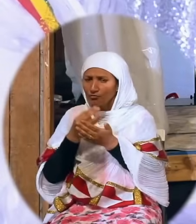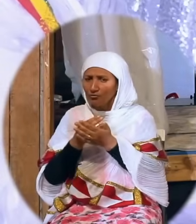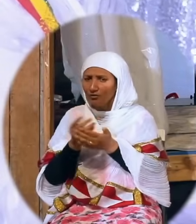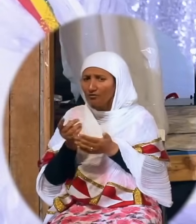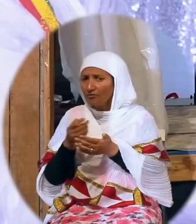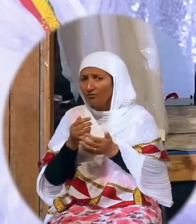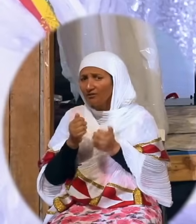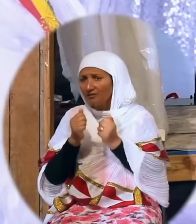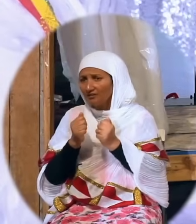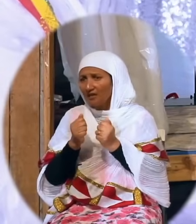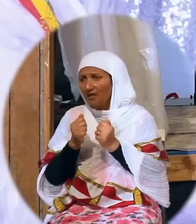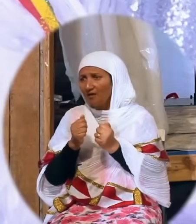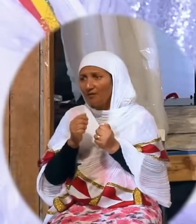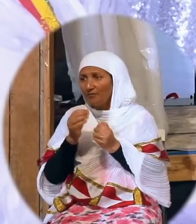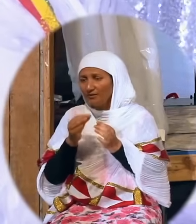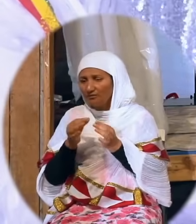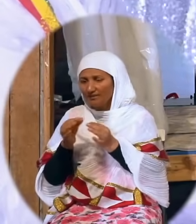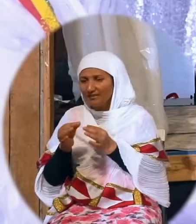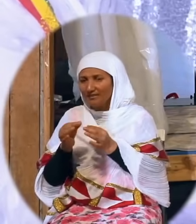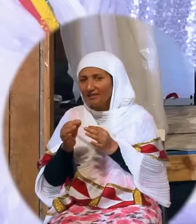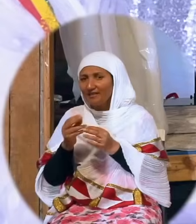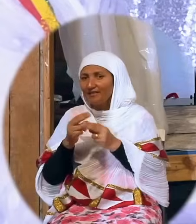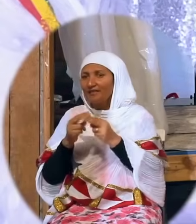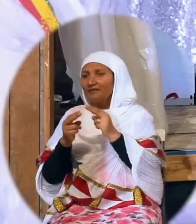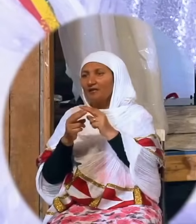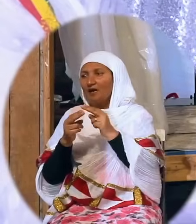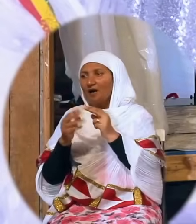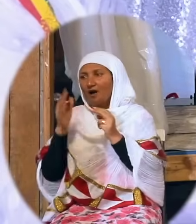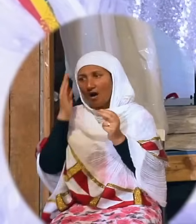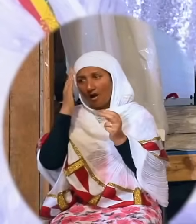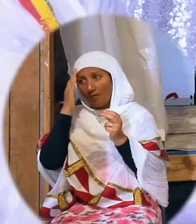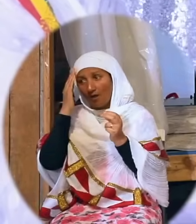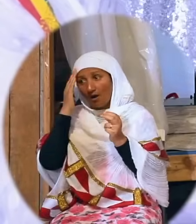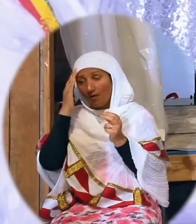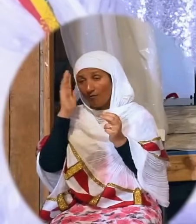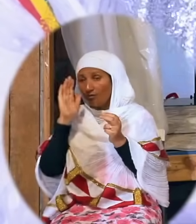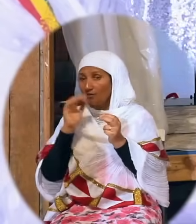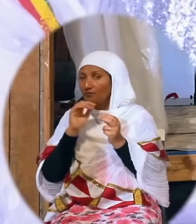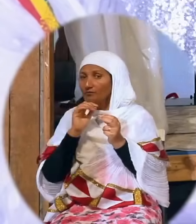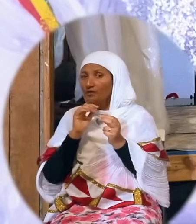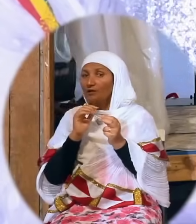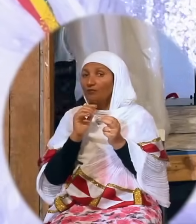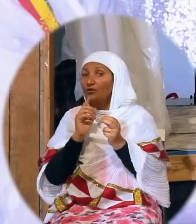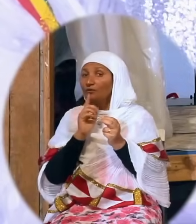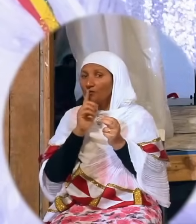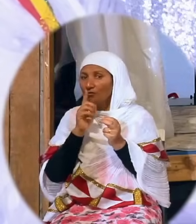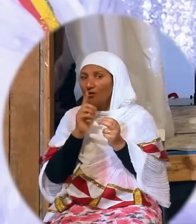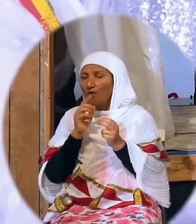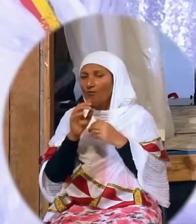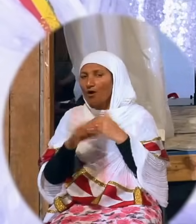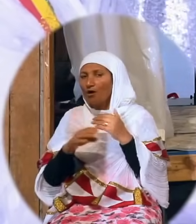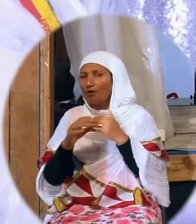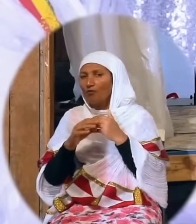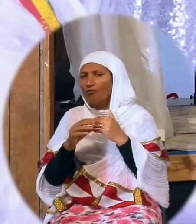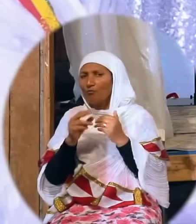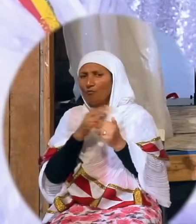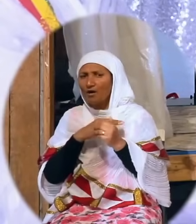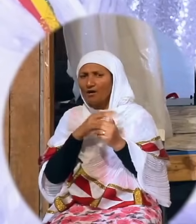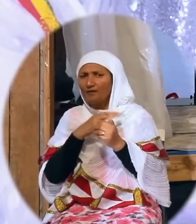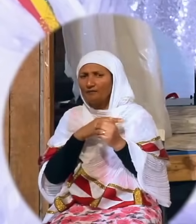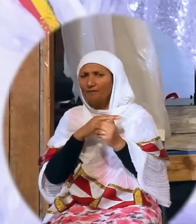ይችላል በተወሰነ ደረጃ ግን አለማወቅም ነው ግን ደግሞ በአገሩ ደግሞ ባህልም